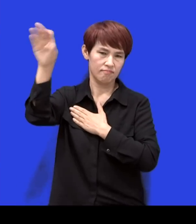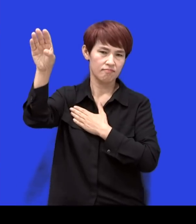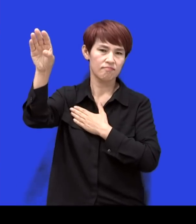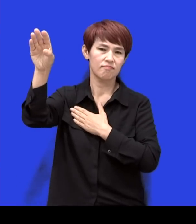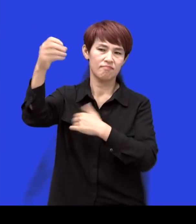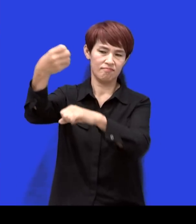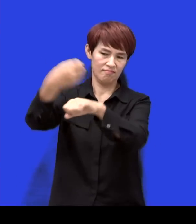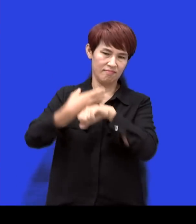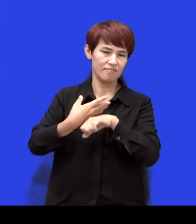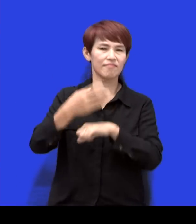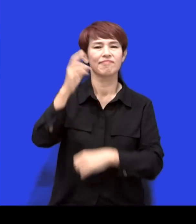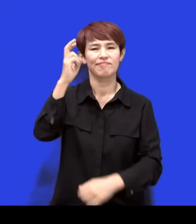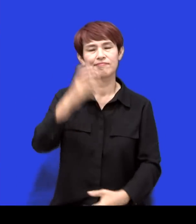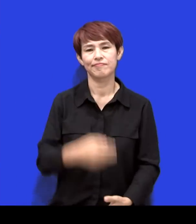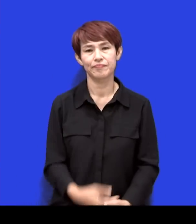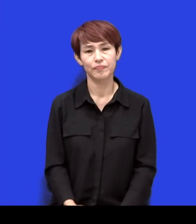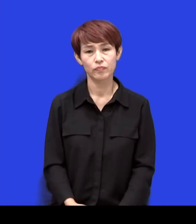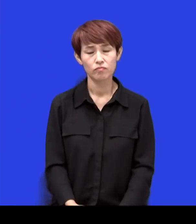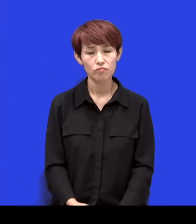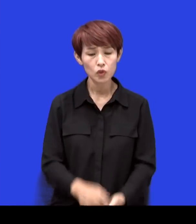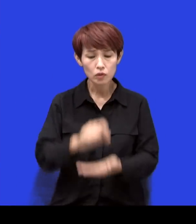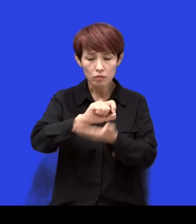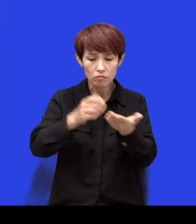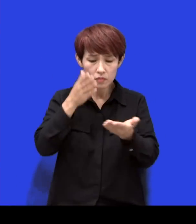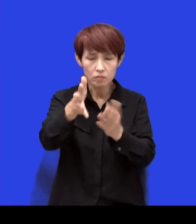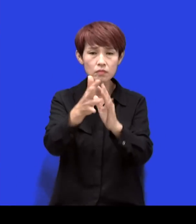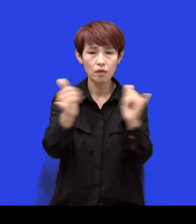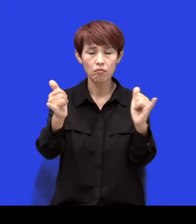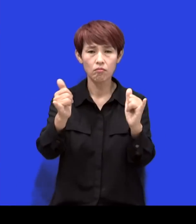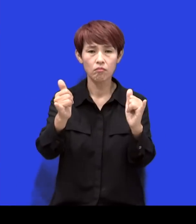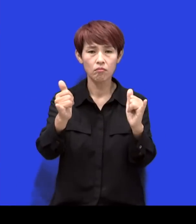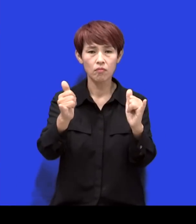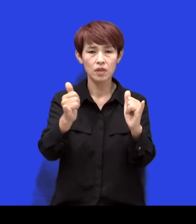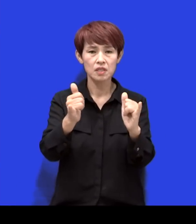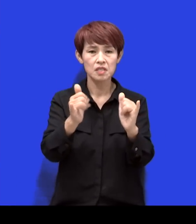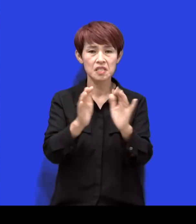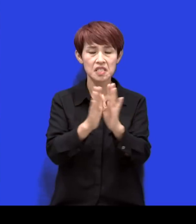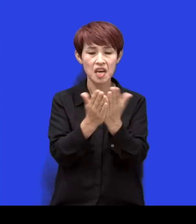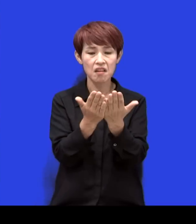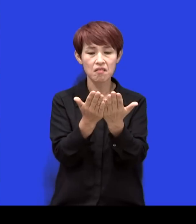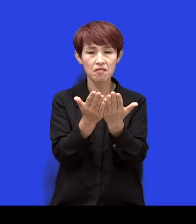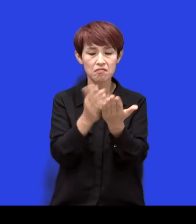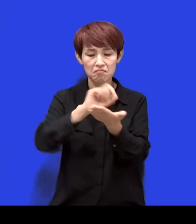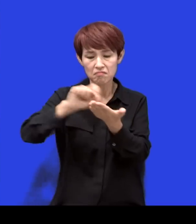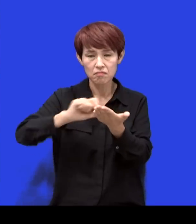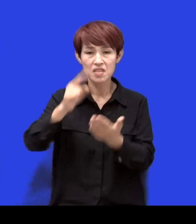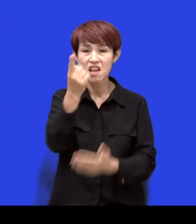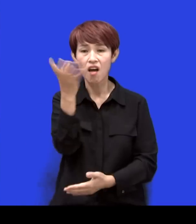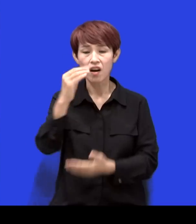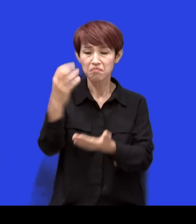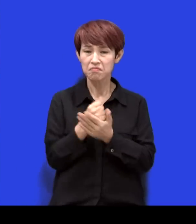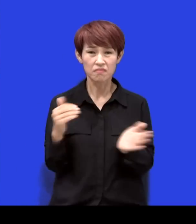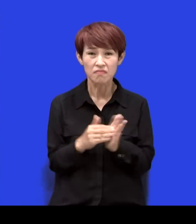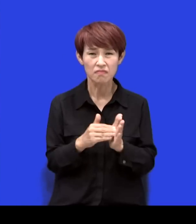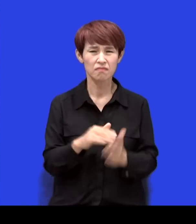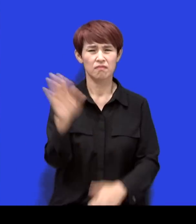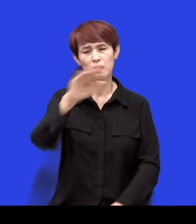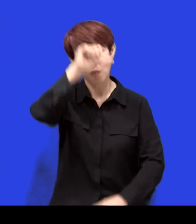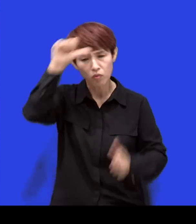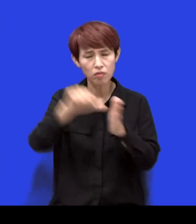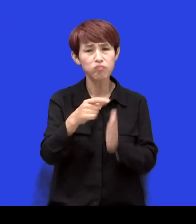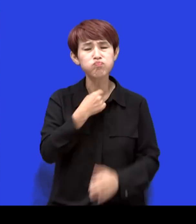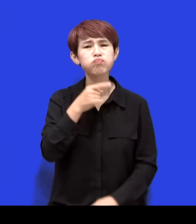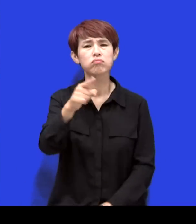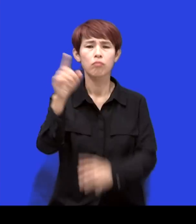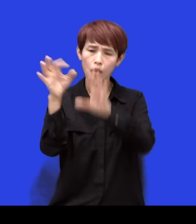게 아닌가. 이거 하나 너 작가인데 뭐 작품 하나 뭐 1억 받고 땡칠 거야? 너 작가로 평생 살겠다면 뭐